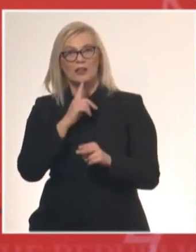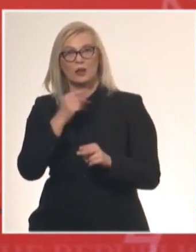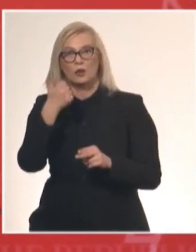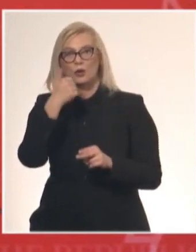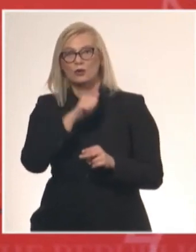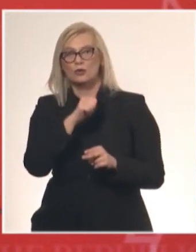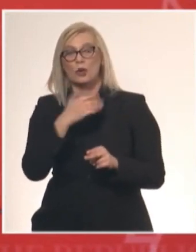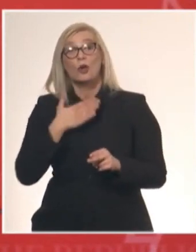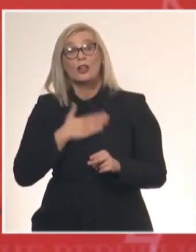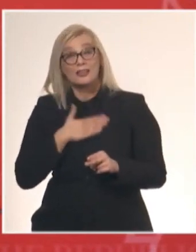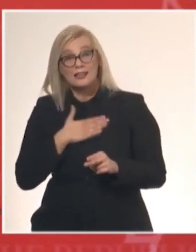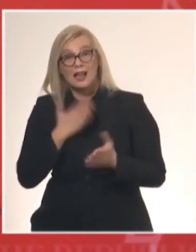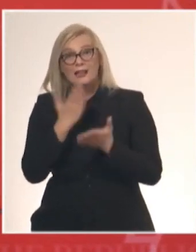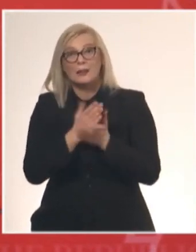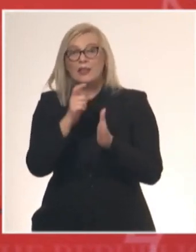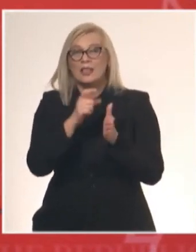за зачленување на